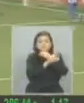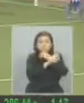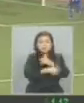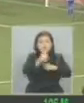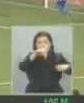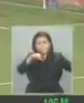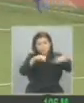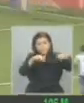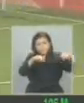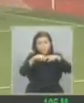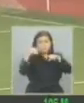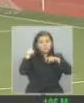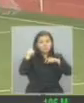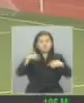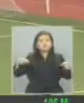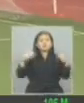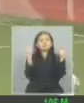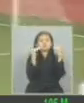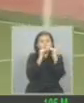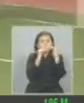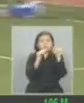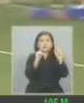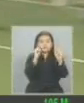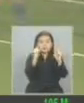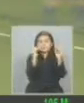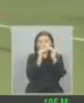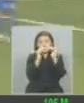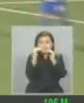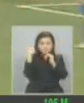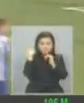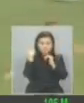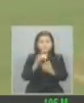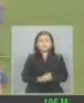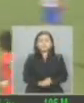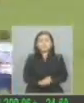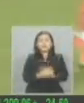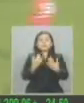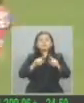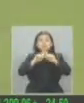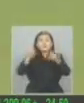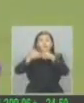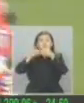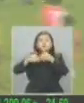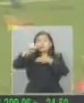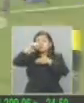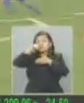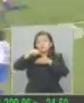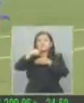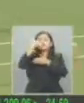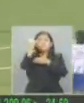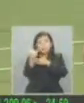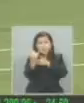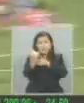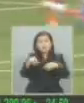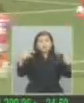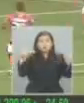สุภพรพรหมพินิจการท่าเรือไทยตีเสมอเป็น 1-1 จากศิวกรจักขุประสาทค่ะแต่ว่าการท่าเรือไทยนั้นมาพลาดท่าเสียประตูเมื่ออา